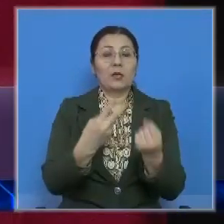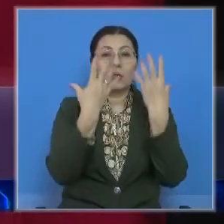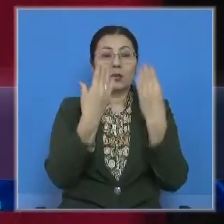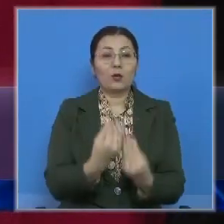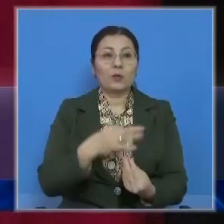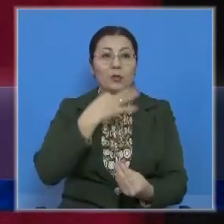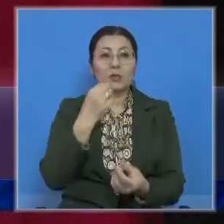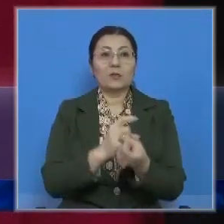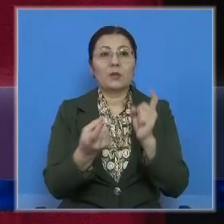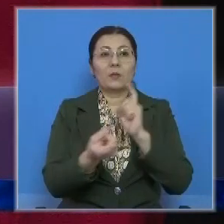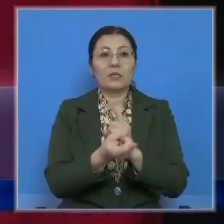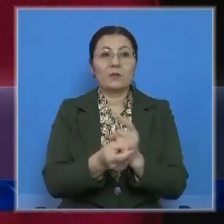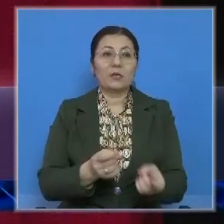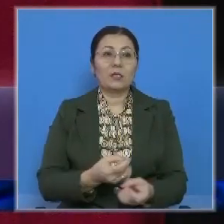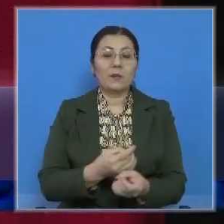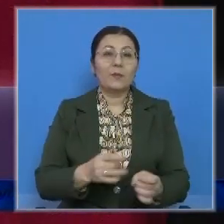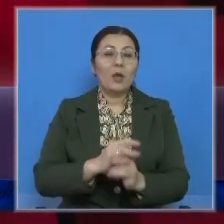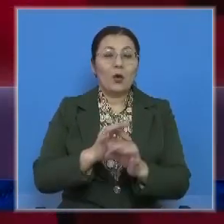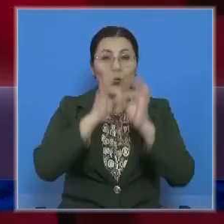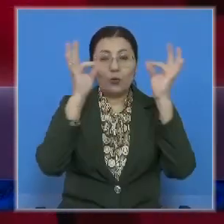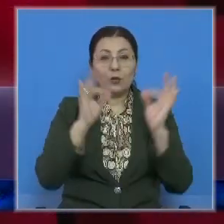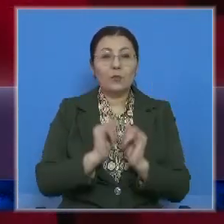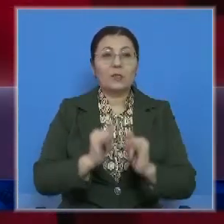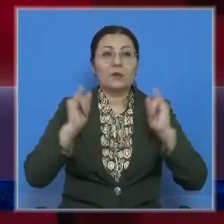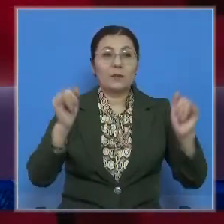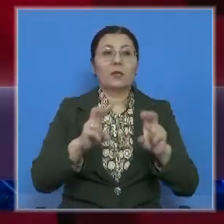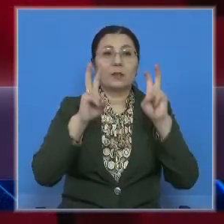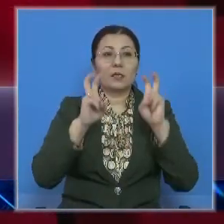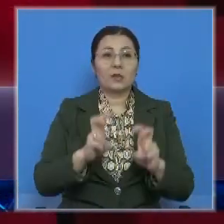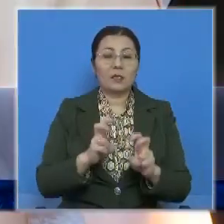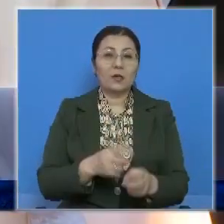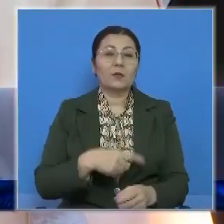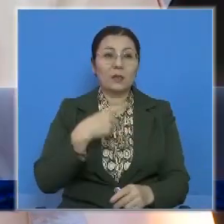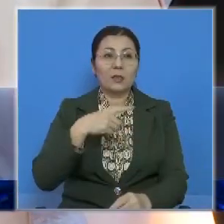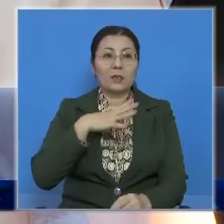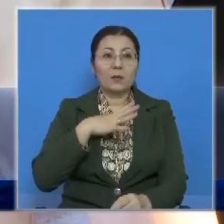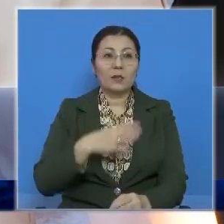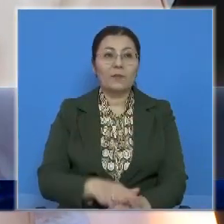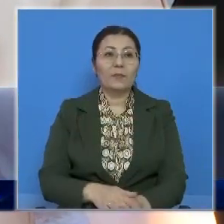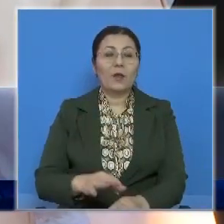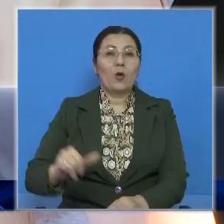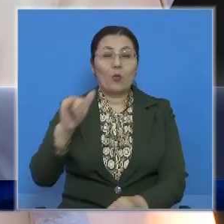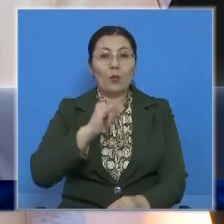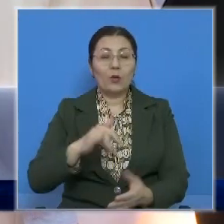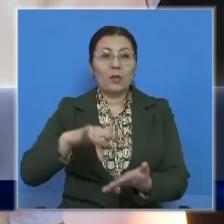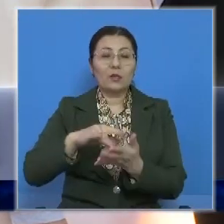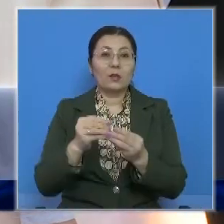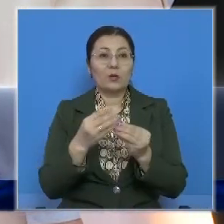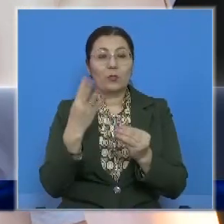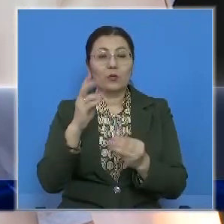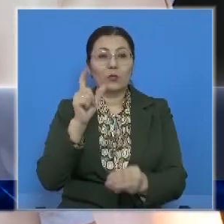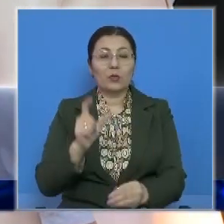алмасты. Жаңашылдықтармен бөлісіп, өнерді өркендету жолындағы өзекті тақырыптарды сөз етті. Соған Орал қаласынан 14 адамнан